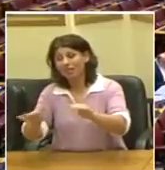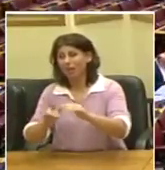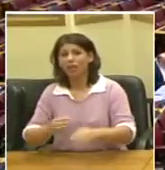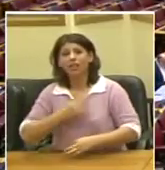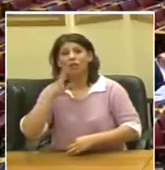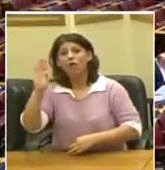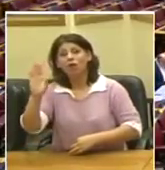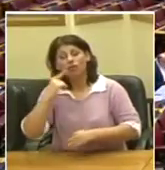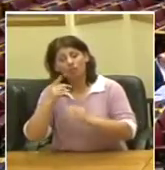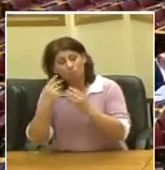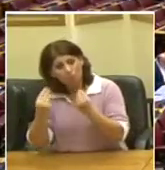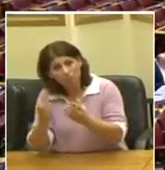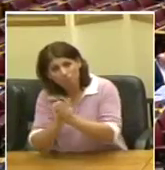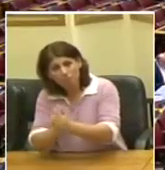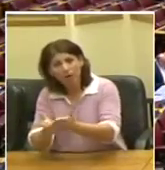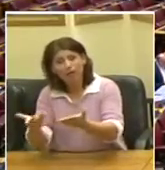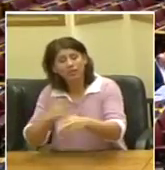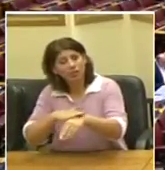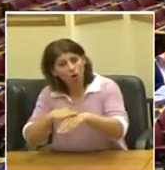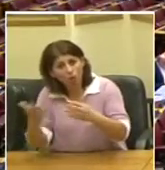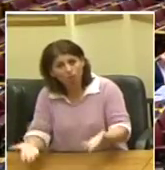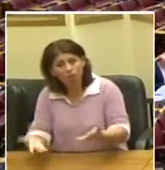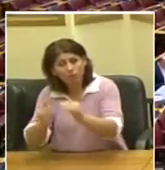Κύριε Βορύδη, είναι δυνατόν. Με συγχωρείτε.